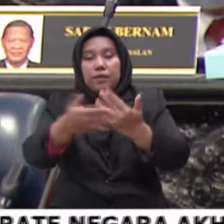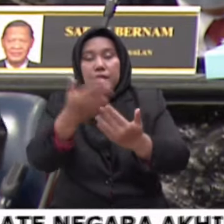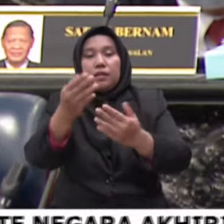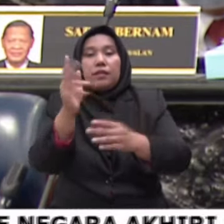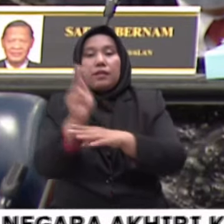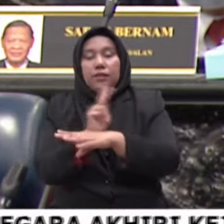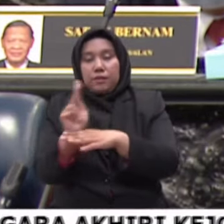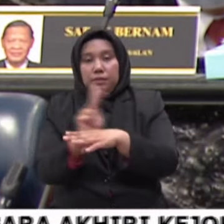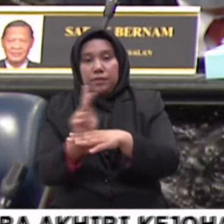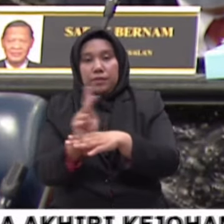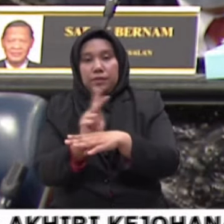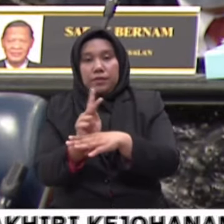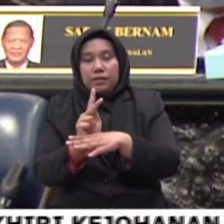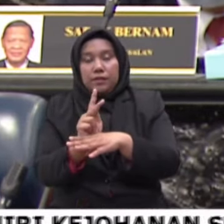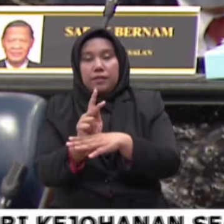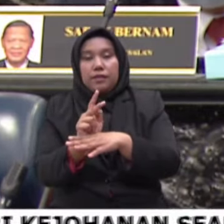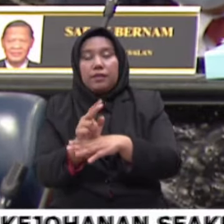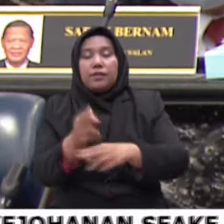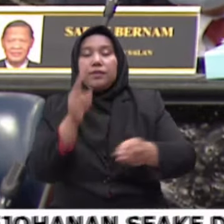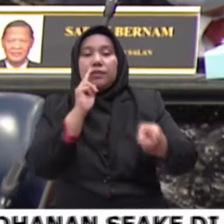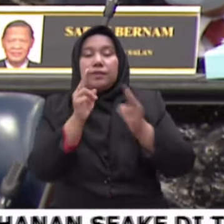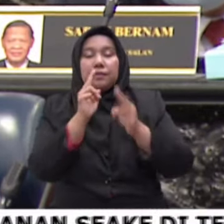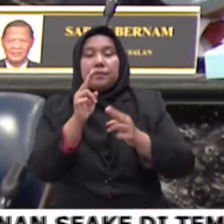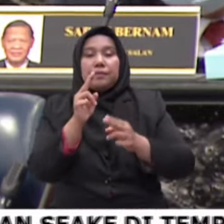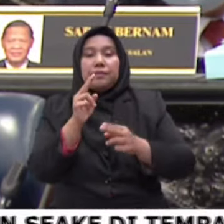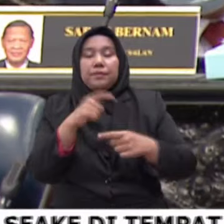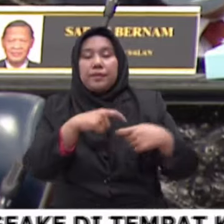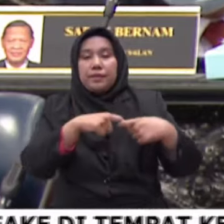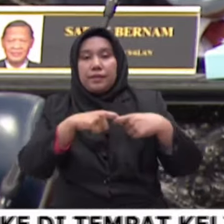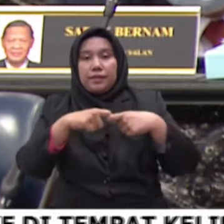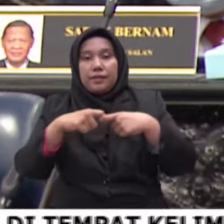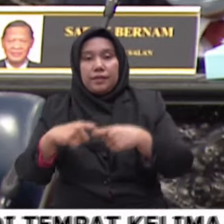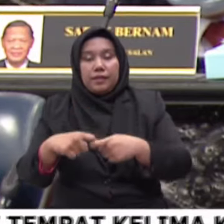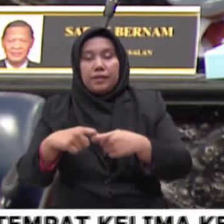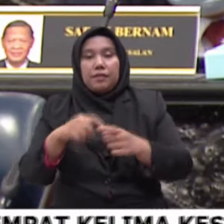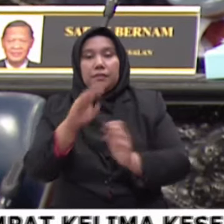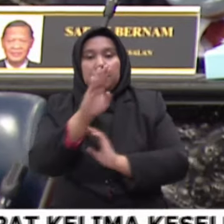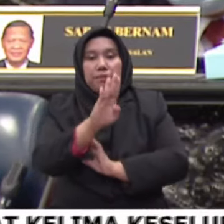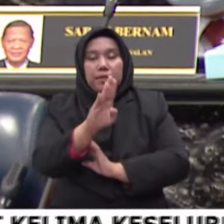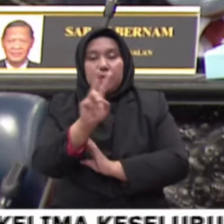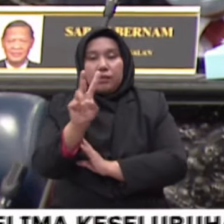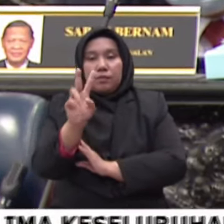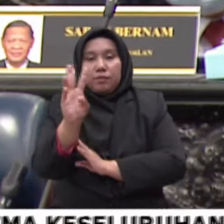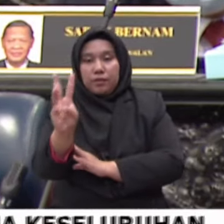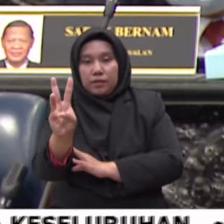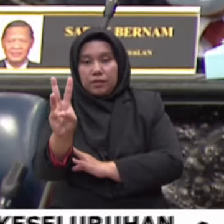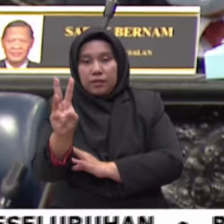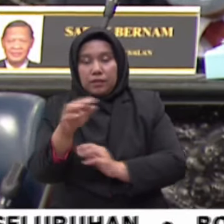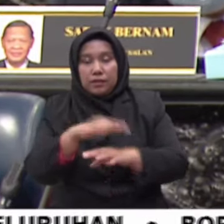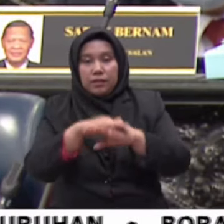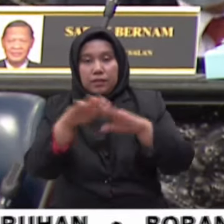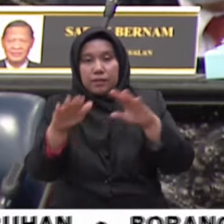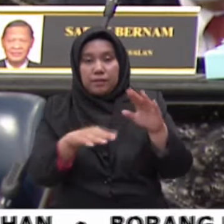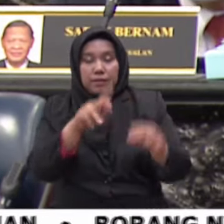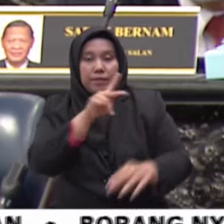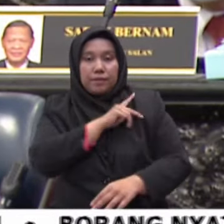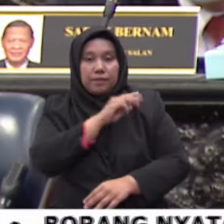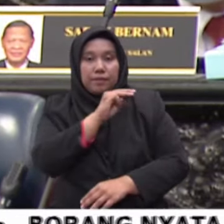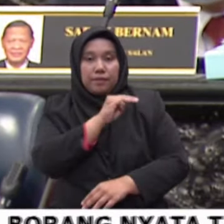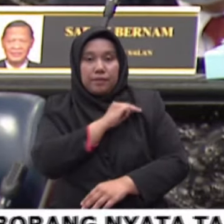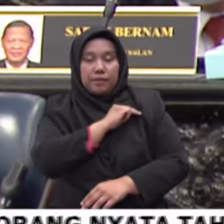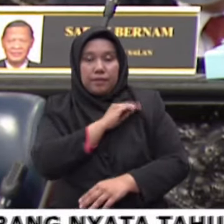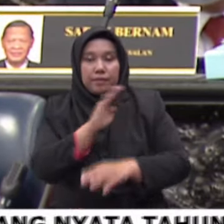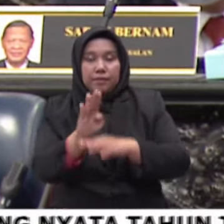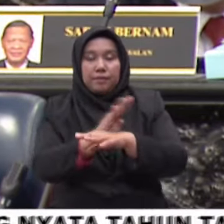itulah ucapan saya berkaitan dengan B26 di bawah Kementerian